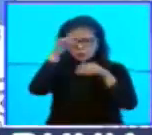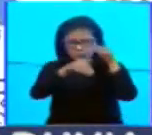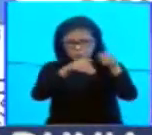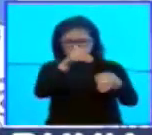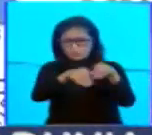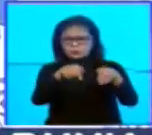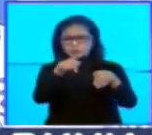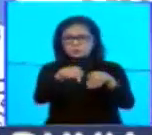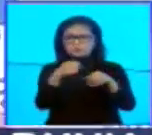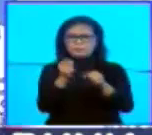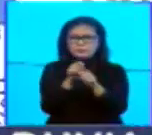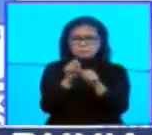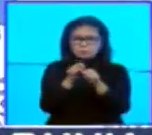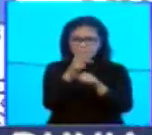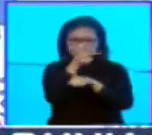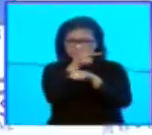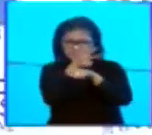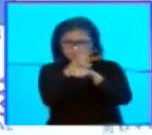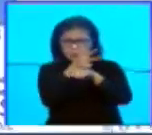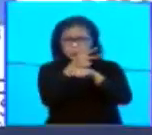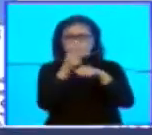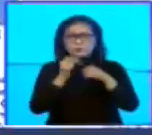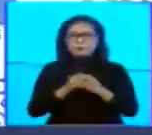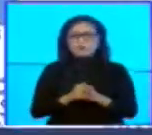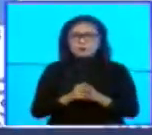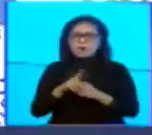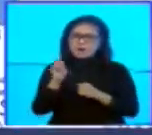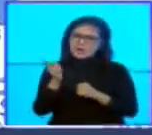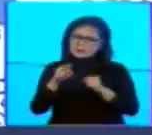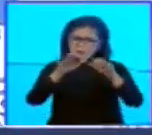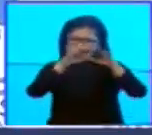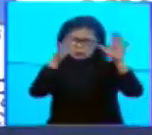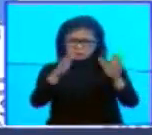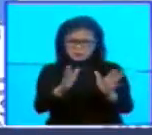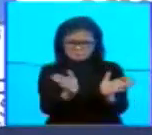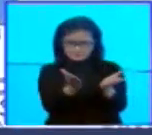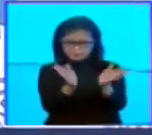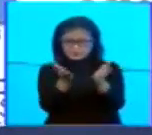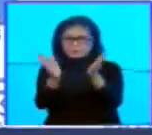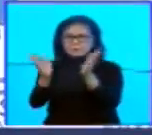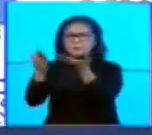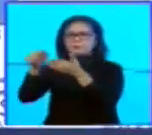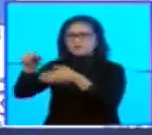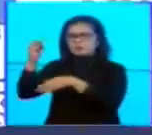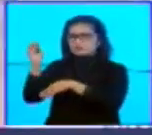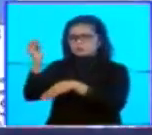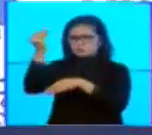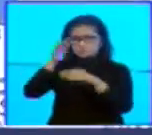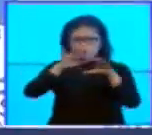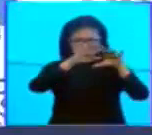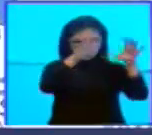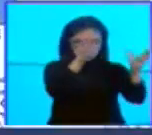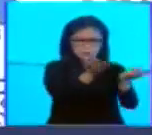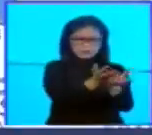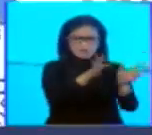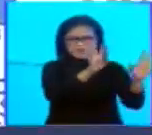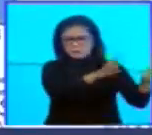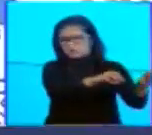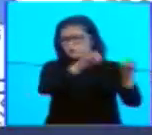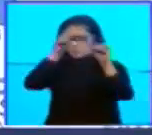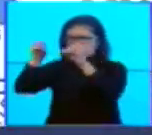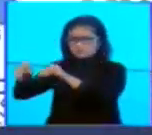Kita membuat banyak kopi bangunan yang ada di Jakarta maupun di dunia ke sini. Ada